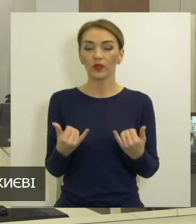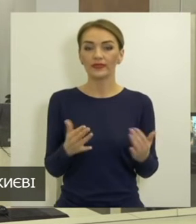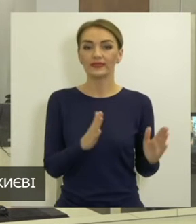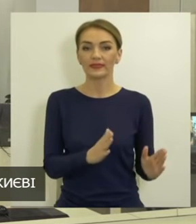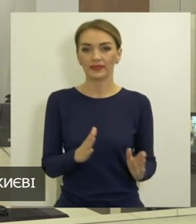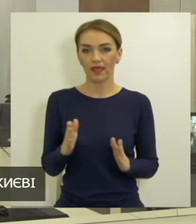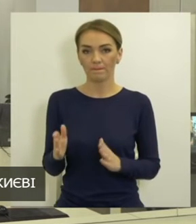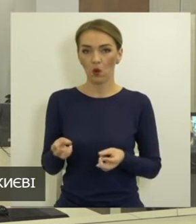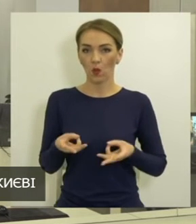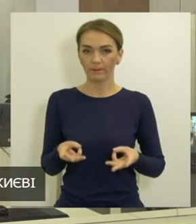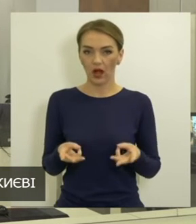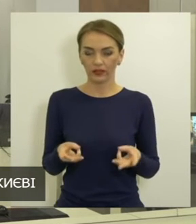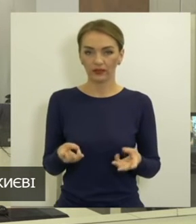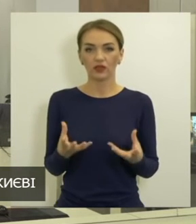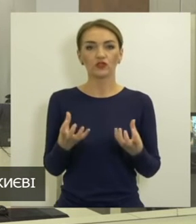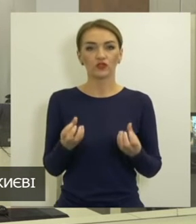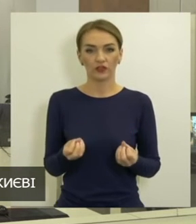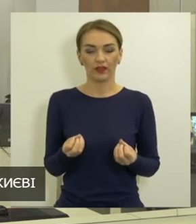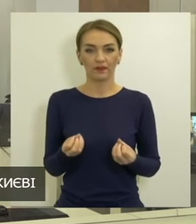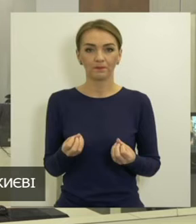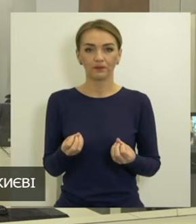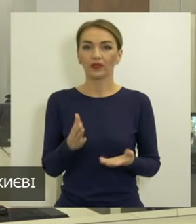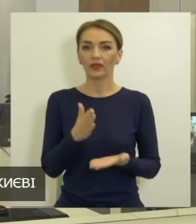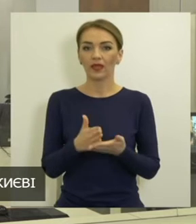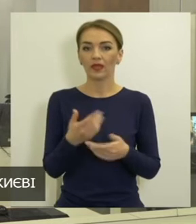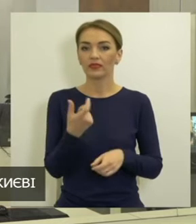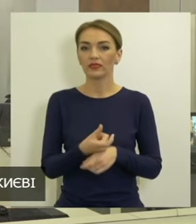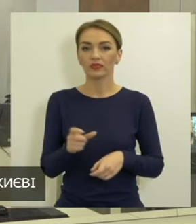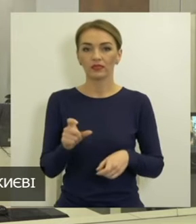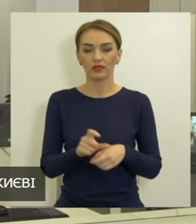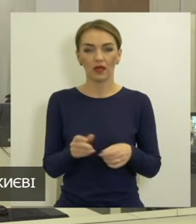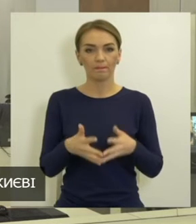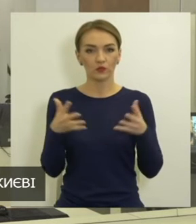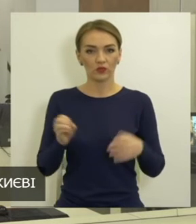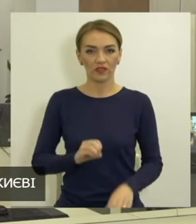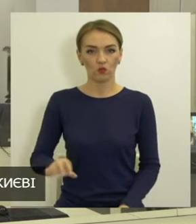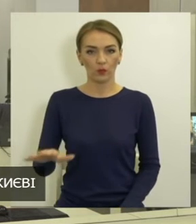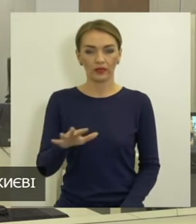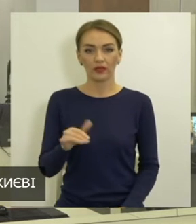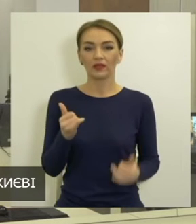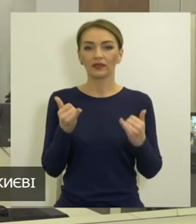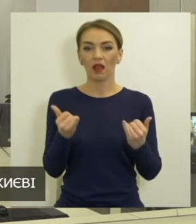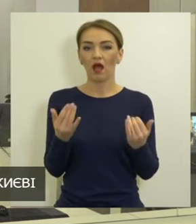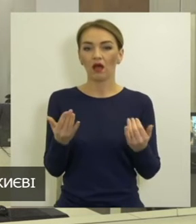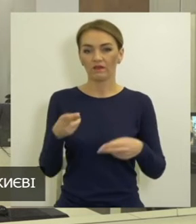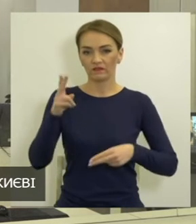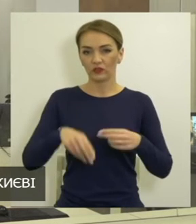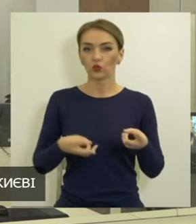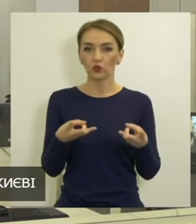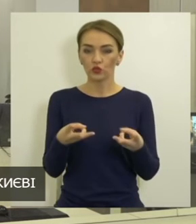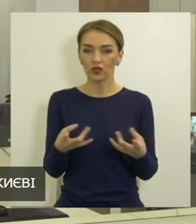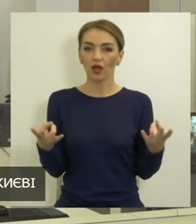система опалення ще є найбільшою в Європі, і для відключення нам потрібно